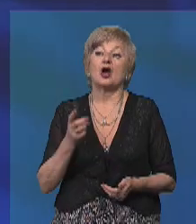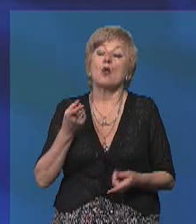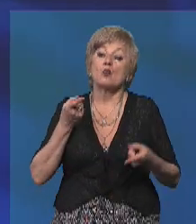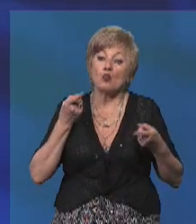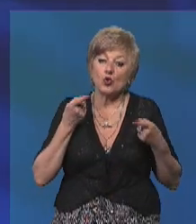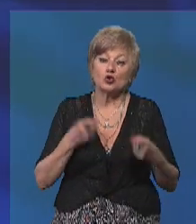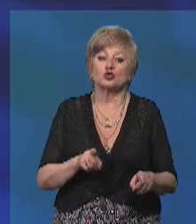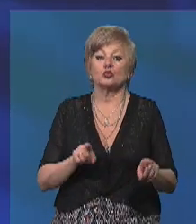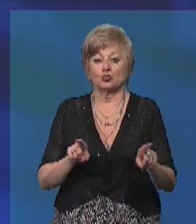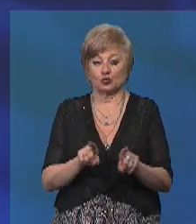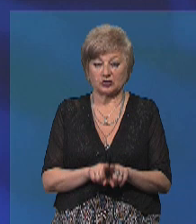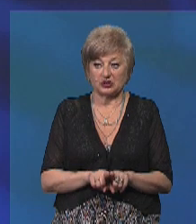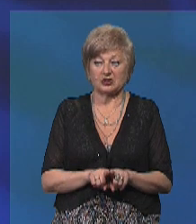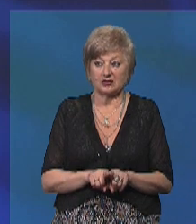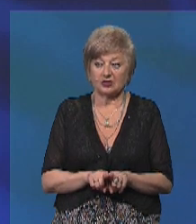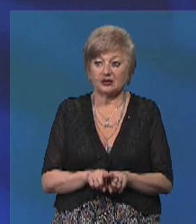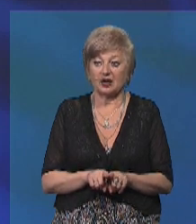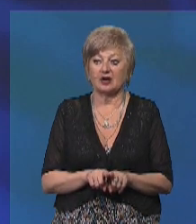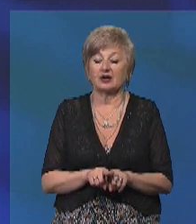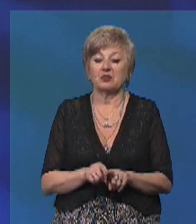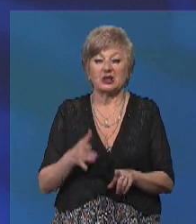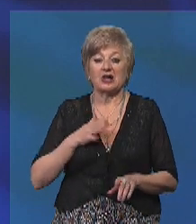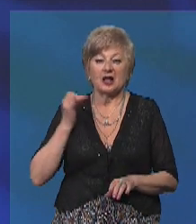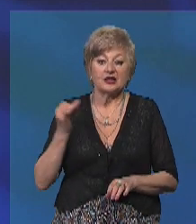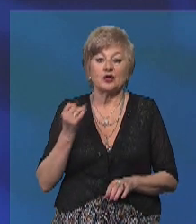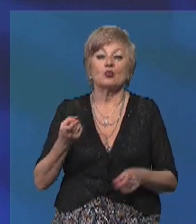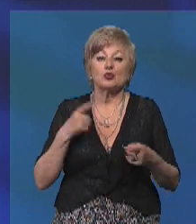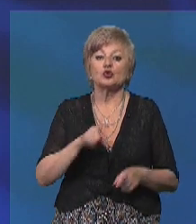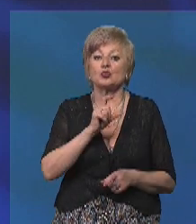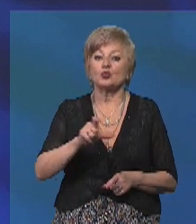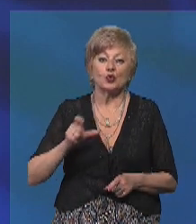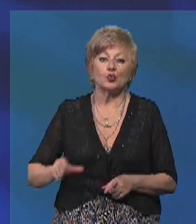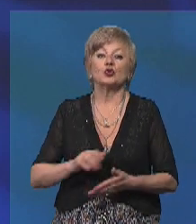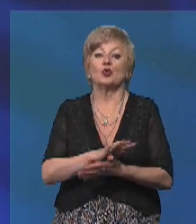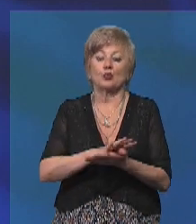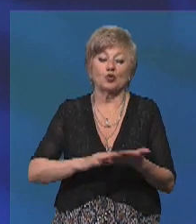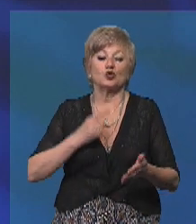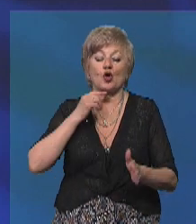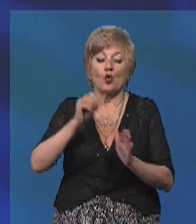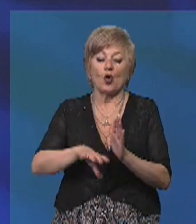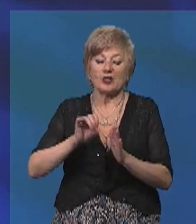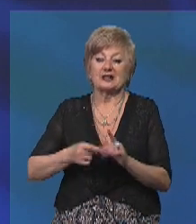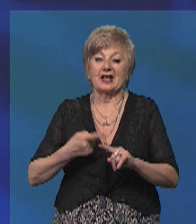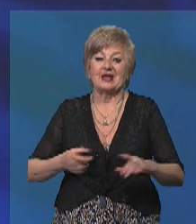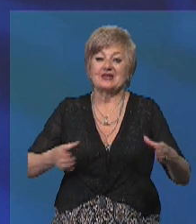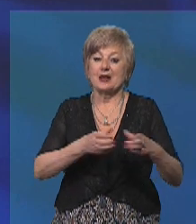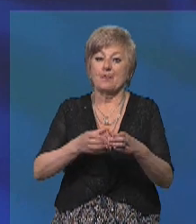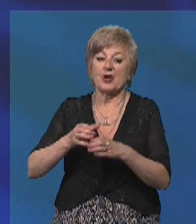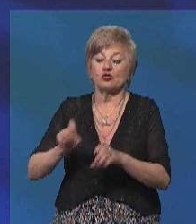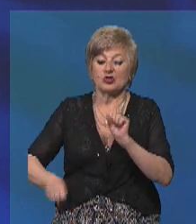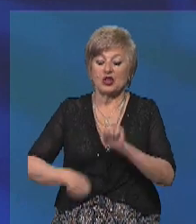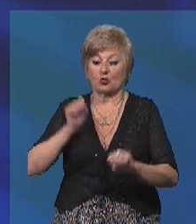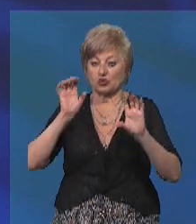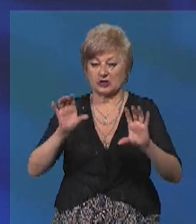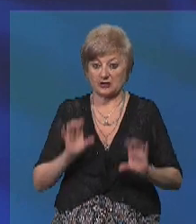Чому мене також, як і Олесю, дуже цікавить, чому люди не продовжують голосувати за ті партії, які порушують